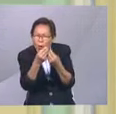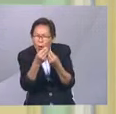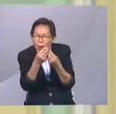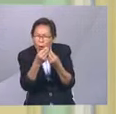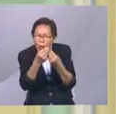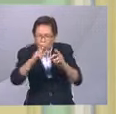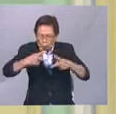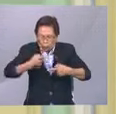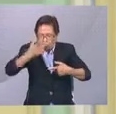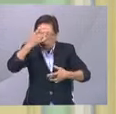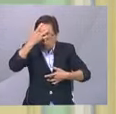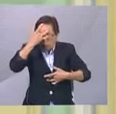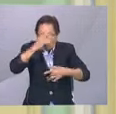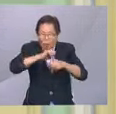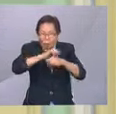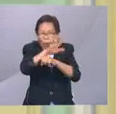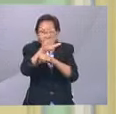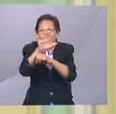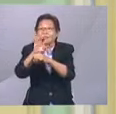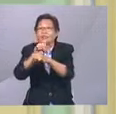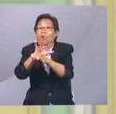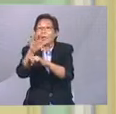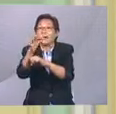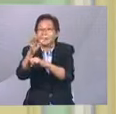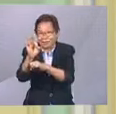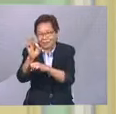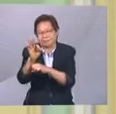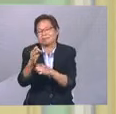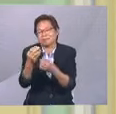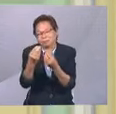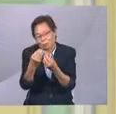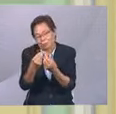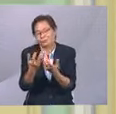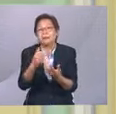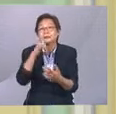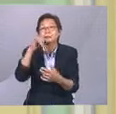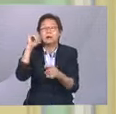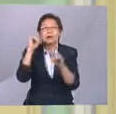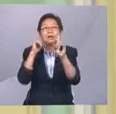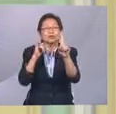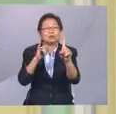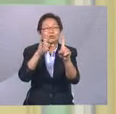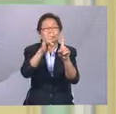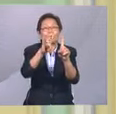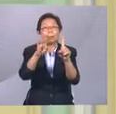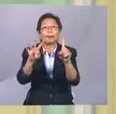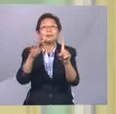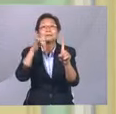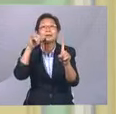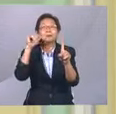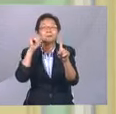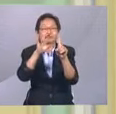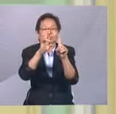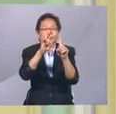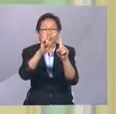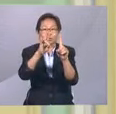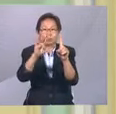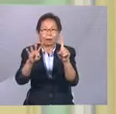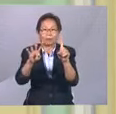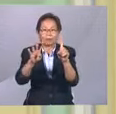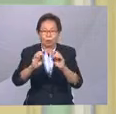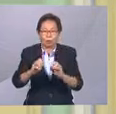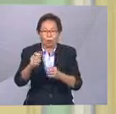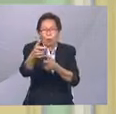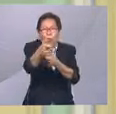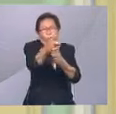positif terkini semalam sebanyak 174 operasi